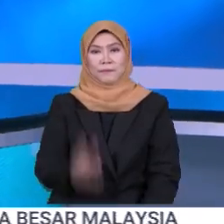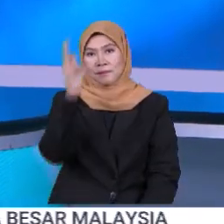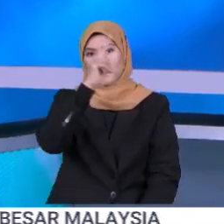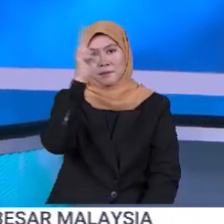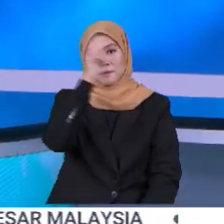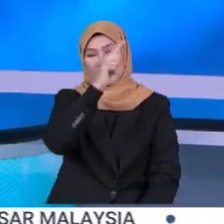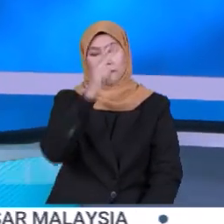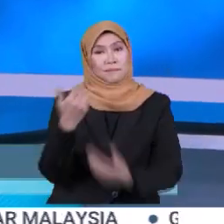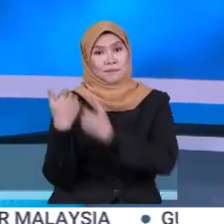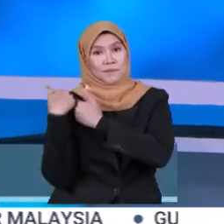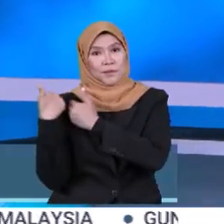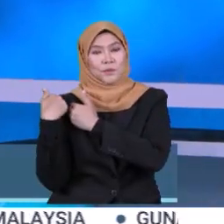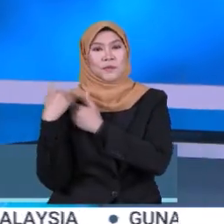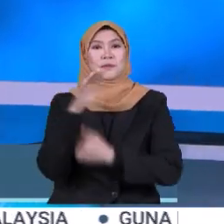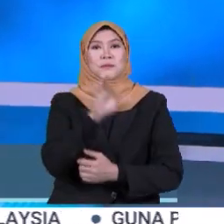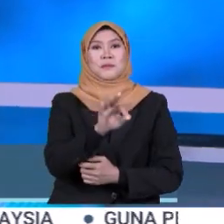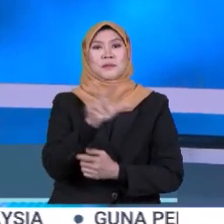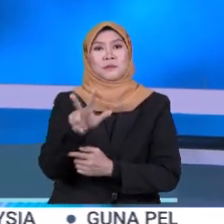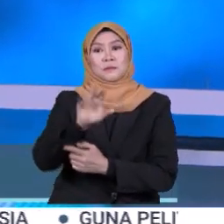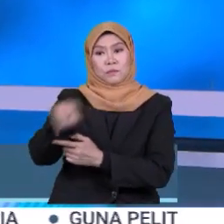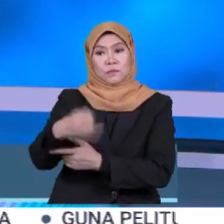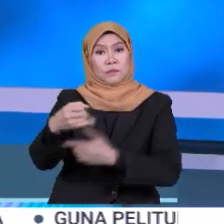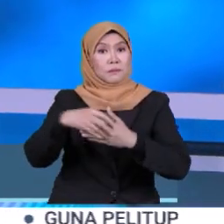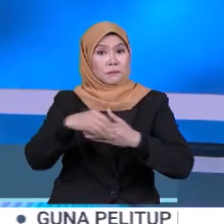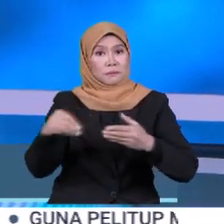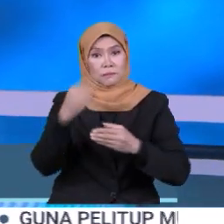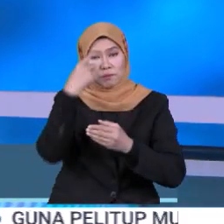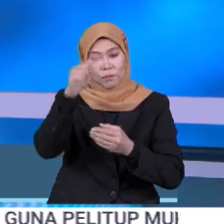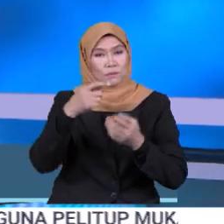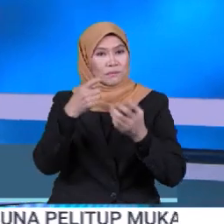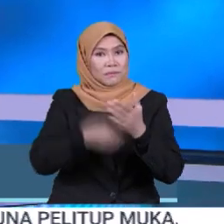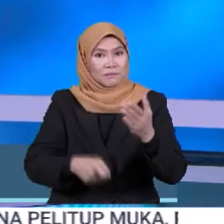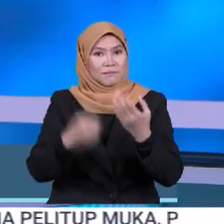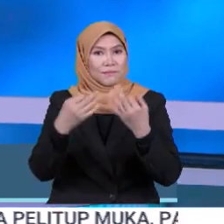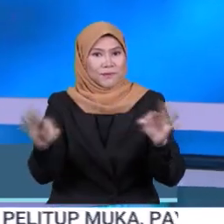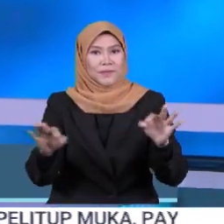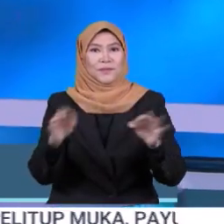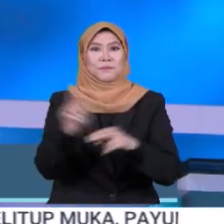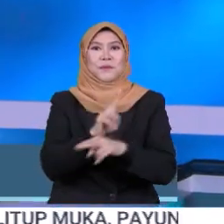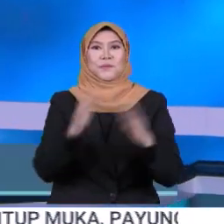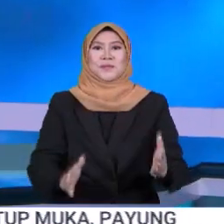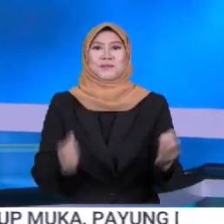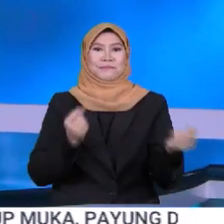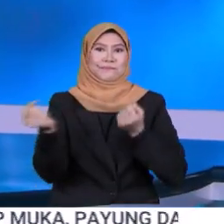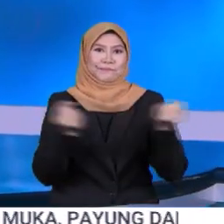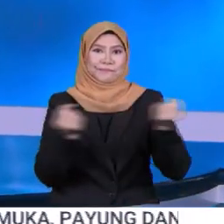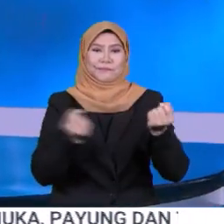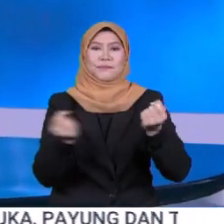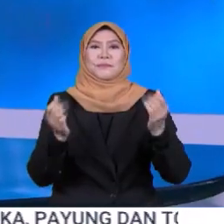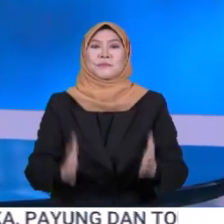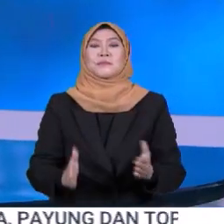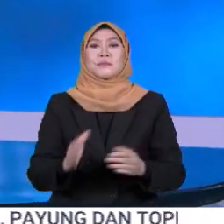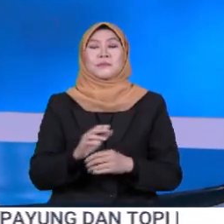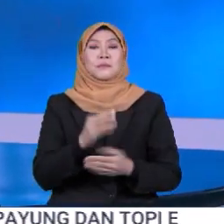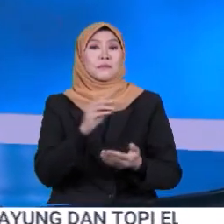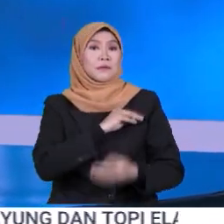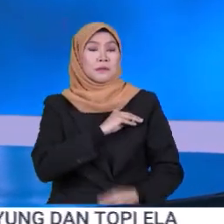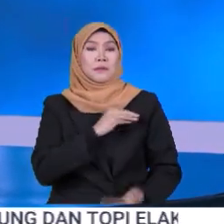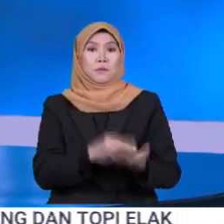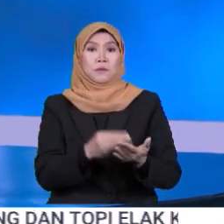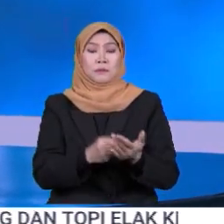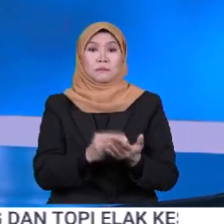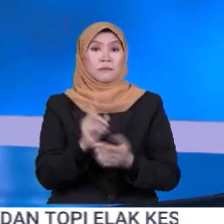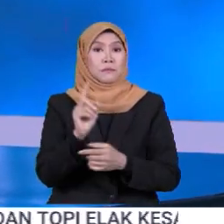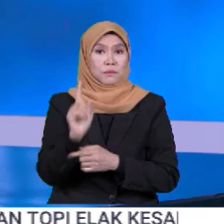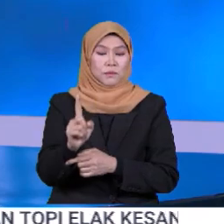Kerajaan menanggung kira-kira RM93 juta bagi pemberian tol rahmah percuma kepada pengguna lebuh raya. Timbalan Menteri Kewangan 1, Datuk Seri Ahmad